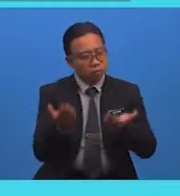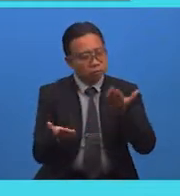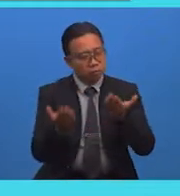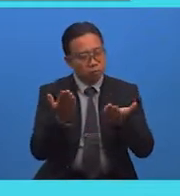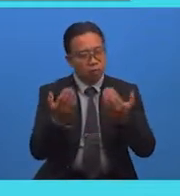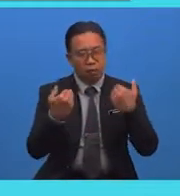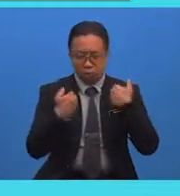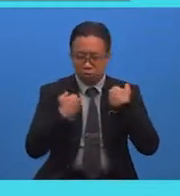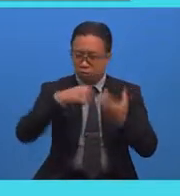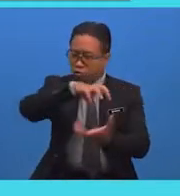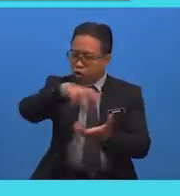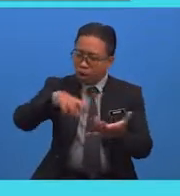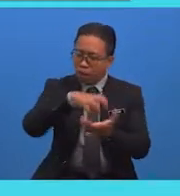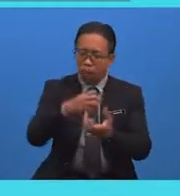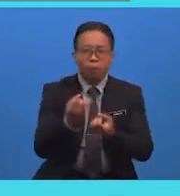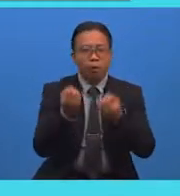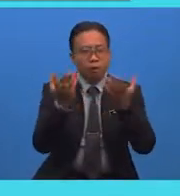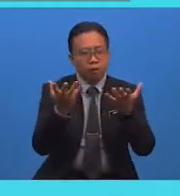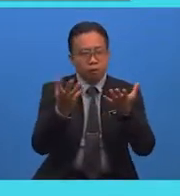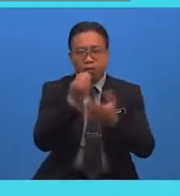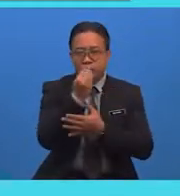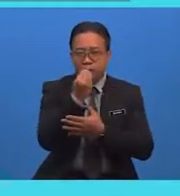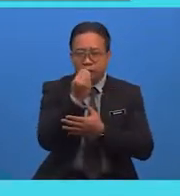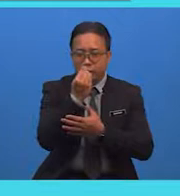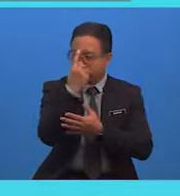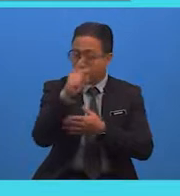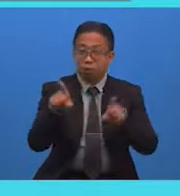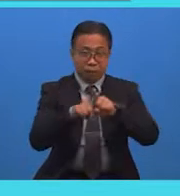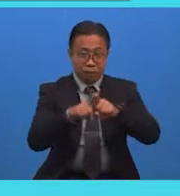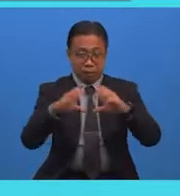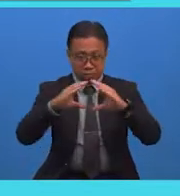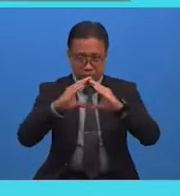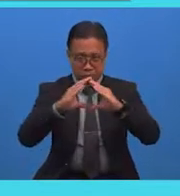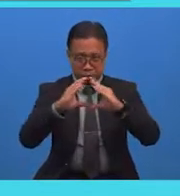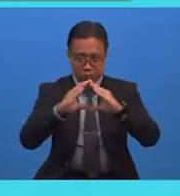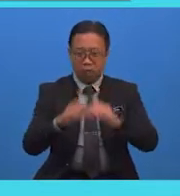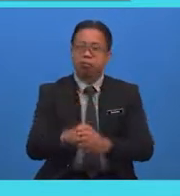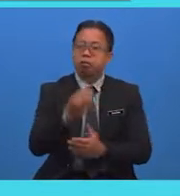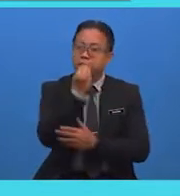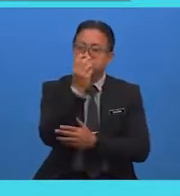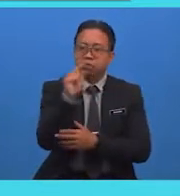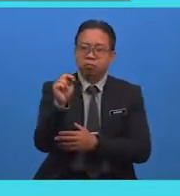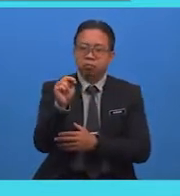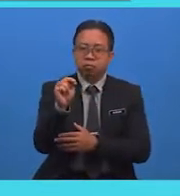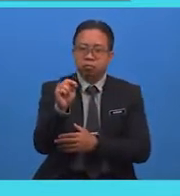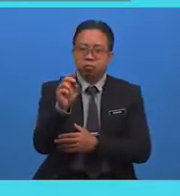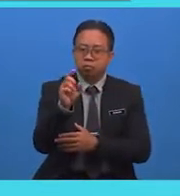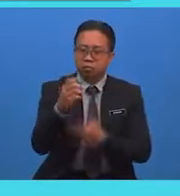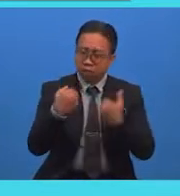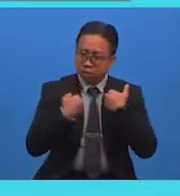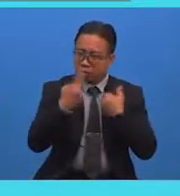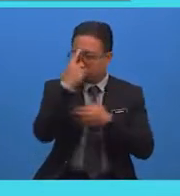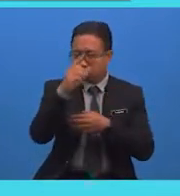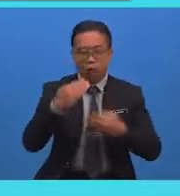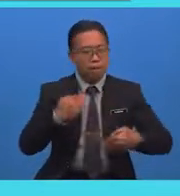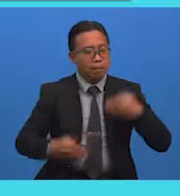mengandungi kombinasi pelbagai jenis makanan untuk memberi kita semua zat makanan yang diperlukan oleh tubuh